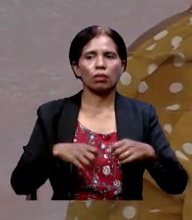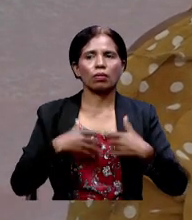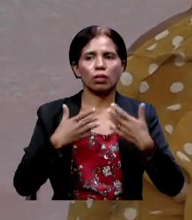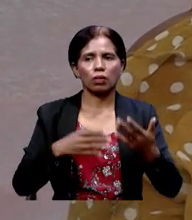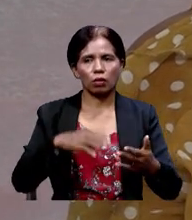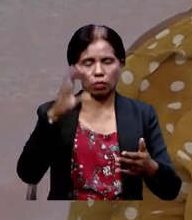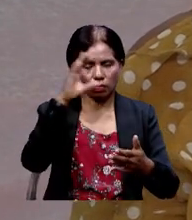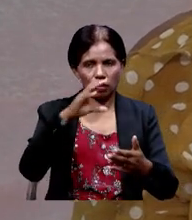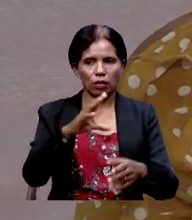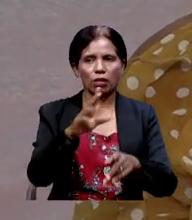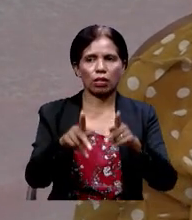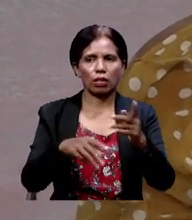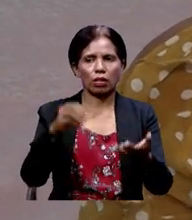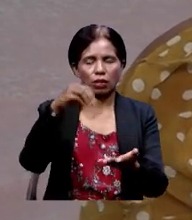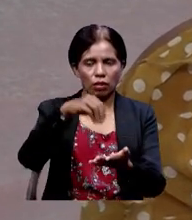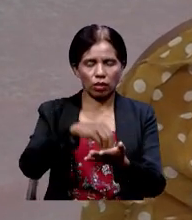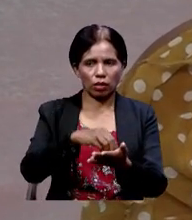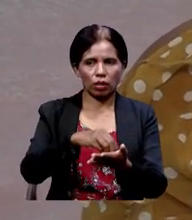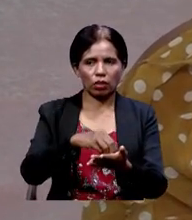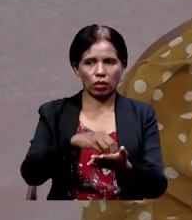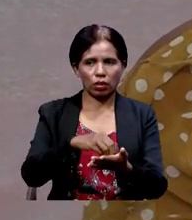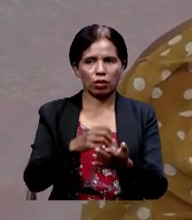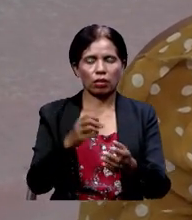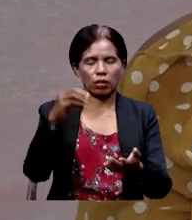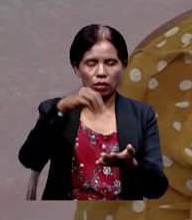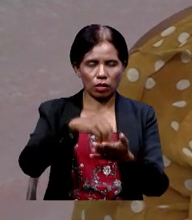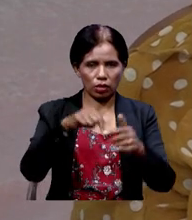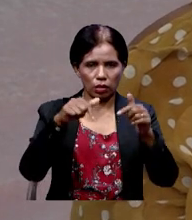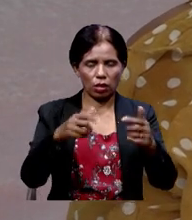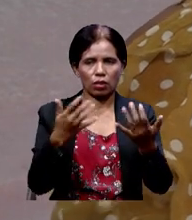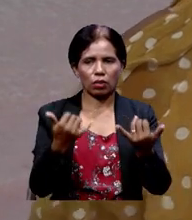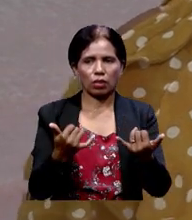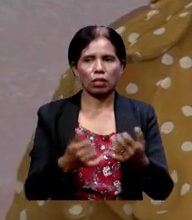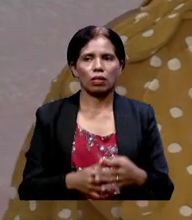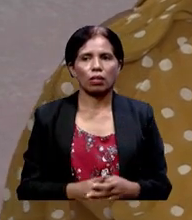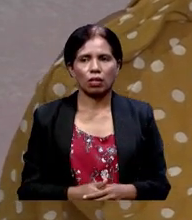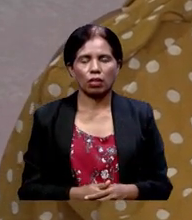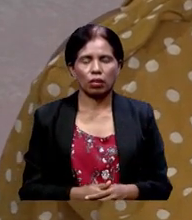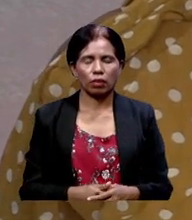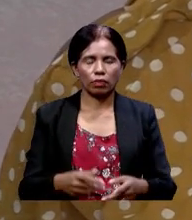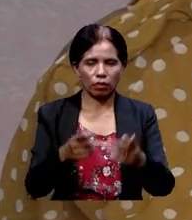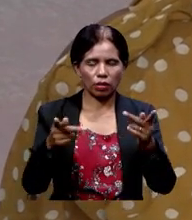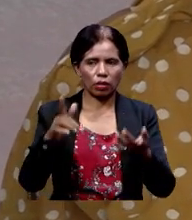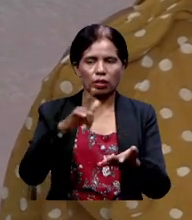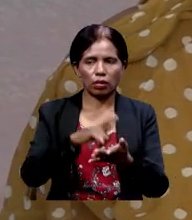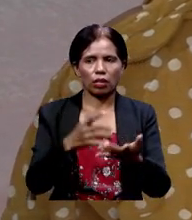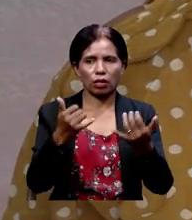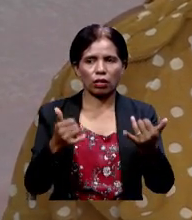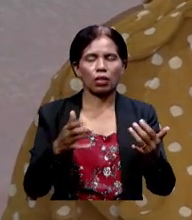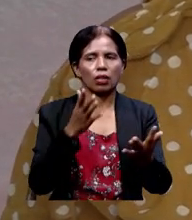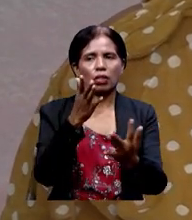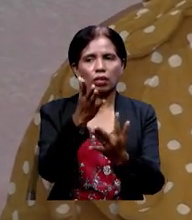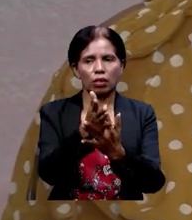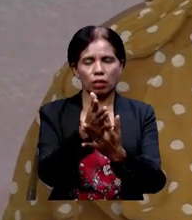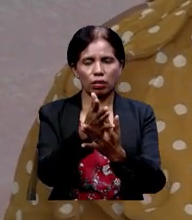buka teni investor sira mai atu investe hene da dame hane san Porto Dili Cristure agora da dame tama hela